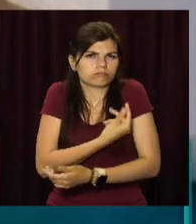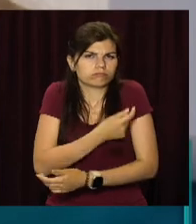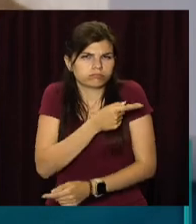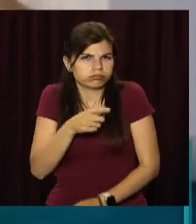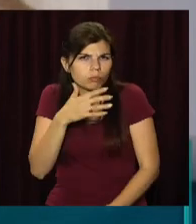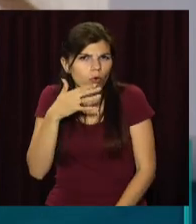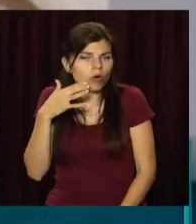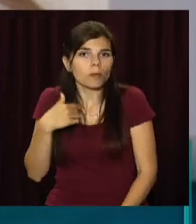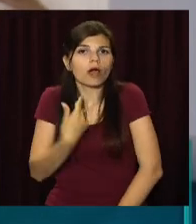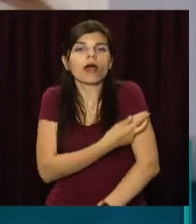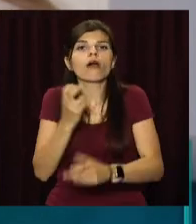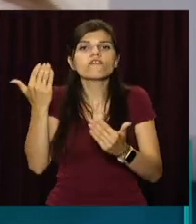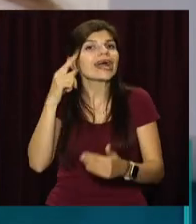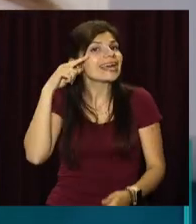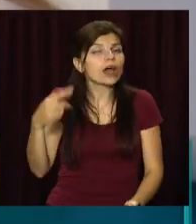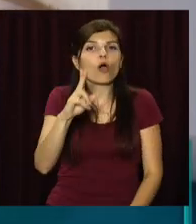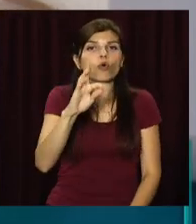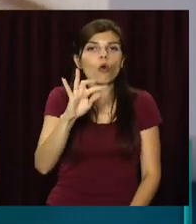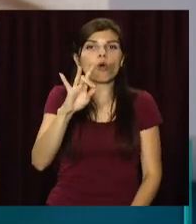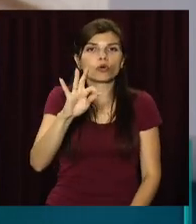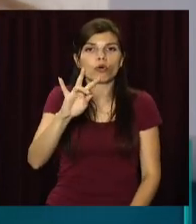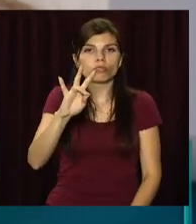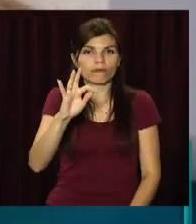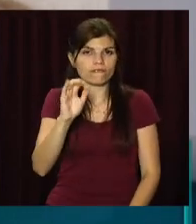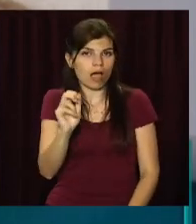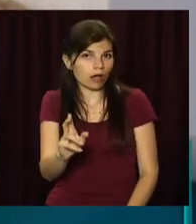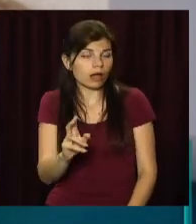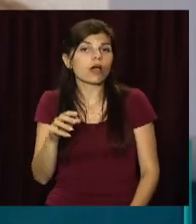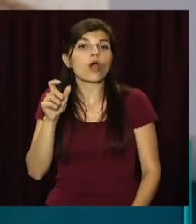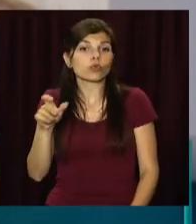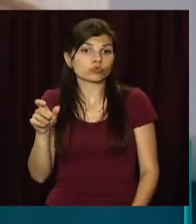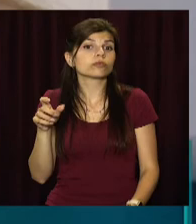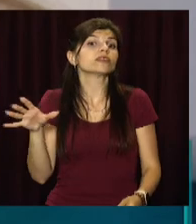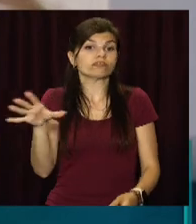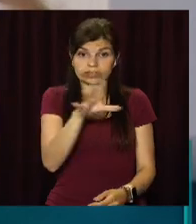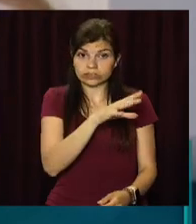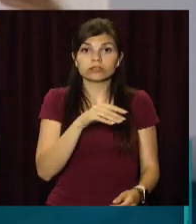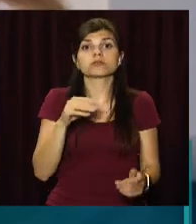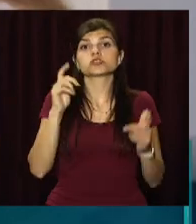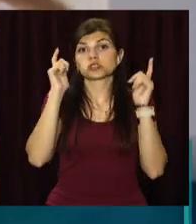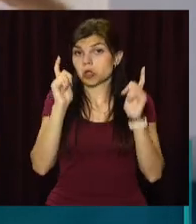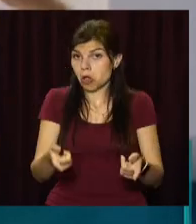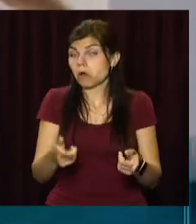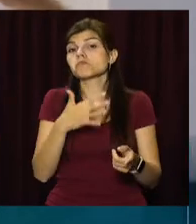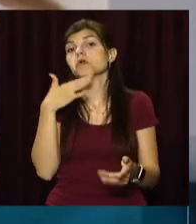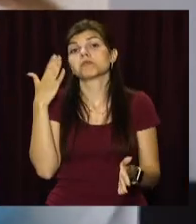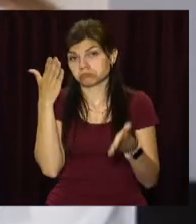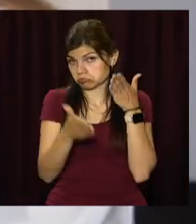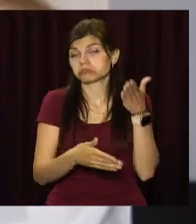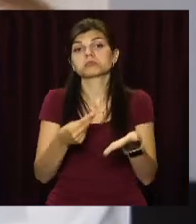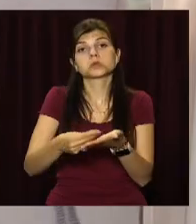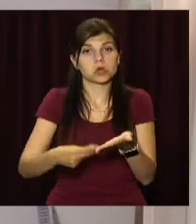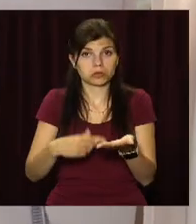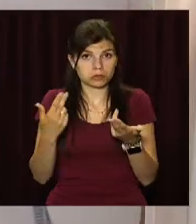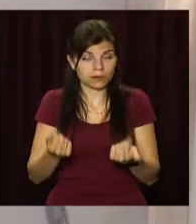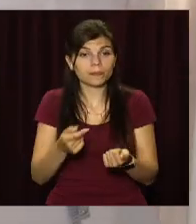сьогодні вакциною CoronaVac, це китайська вакцина. Всі пацієнти надали свої згоди на проведення